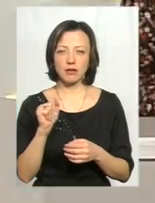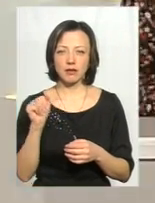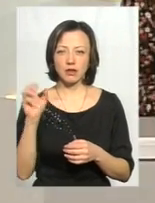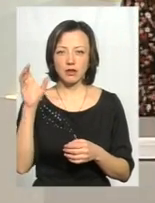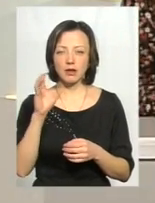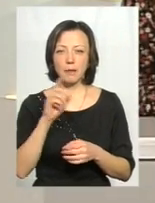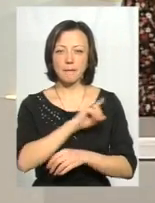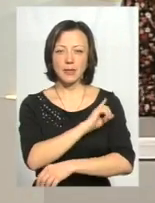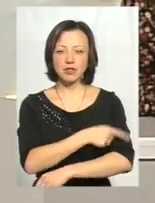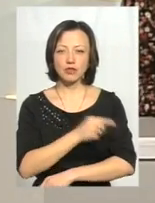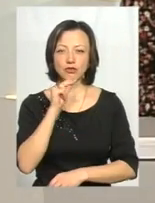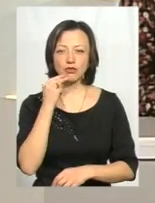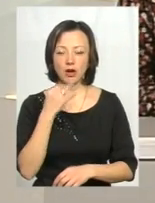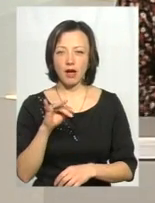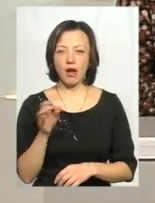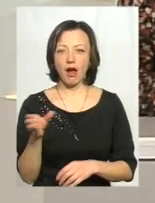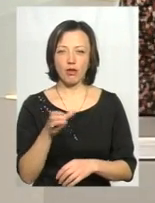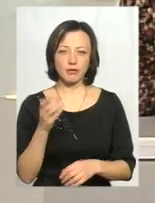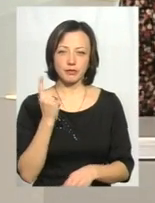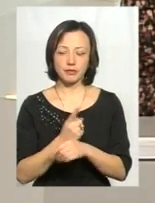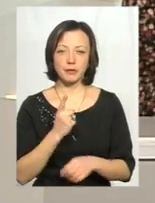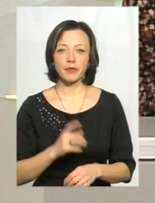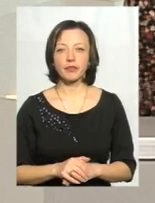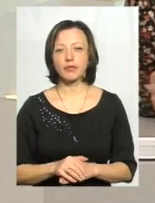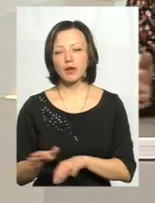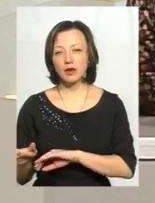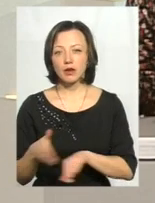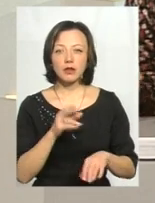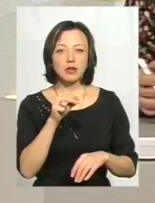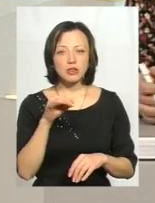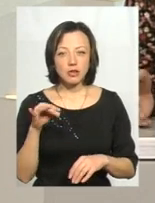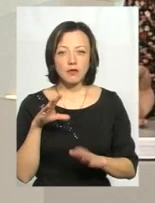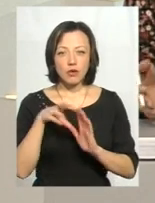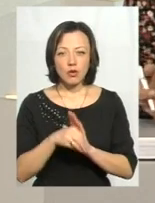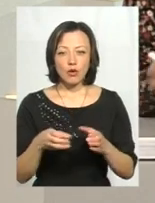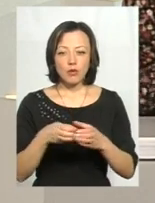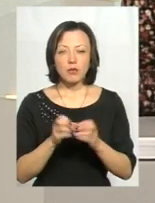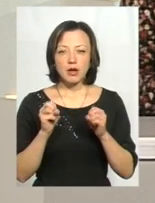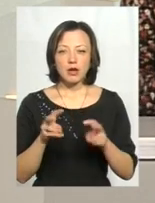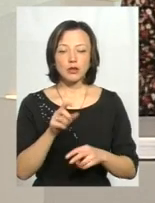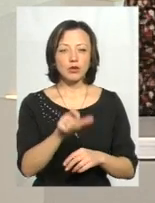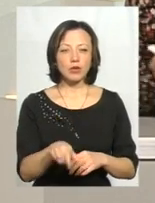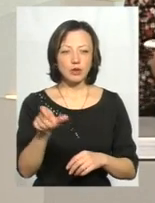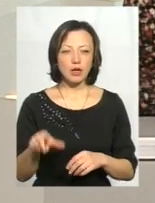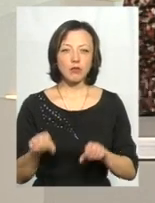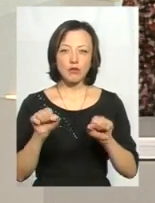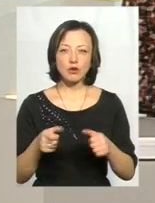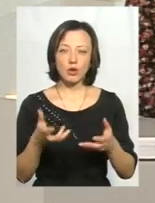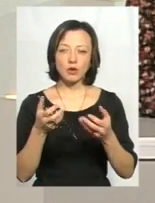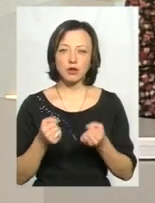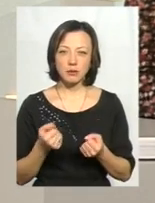чай, ну і, звичайно, алкоголь. Чи входять до групи ризику людей, які можуть